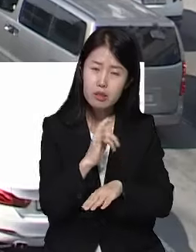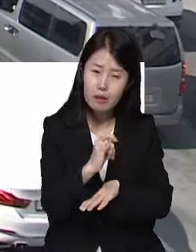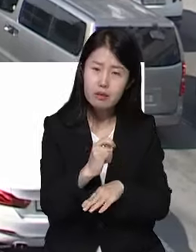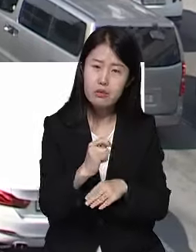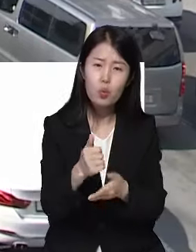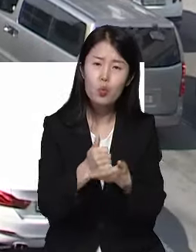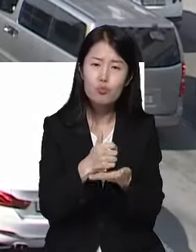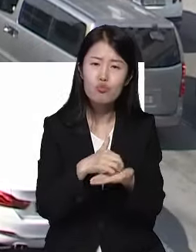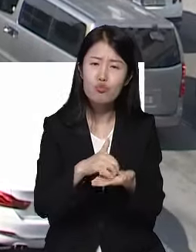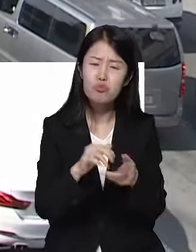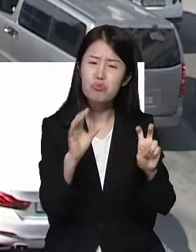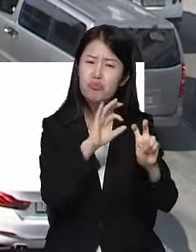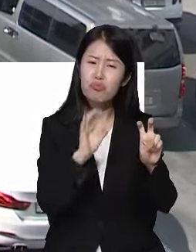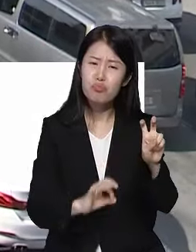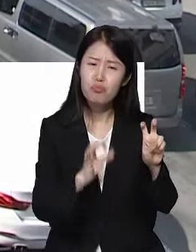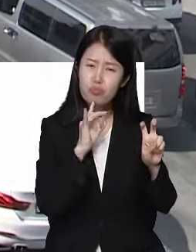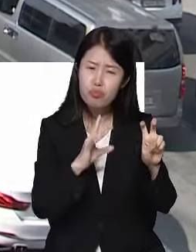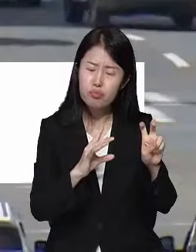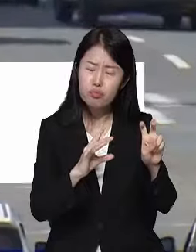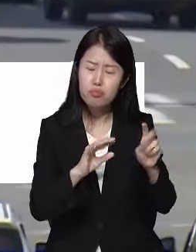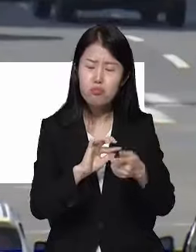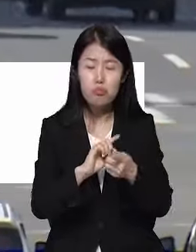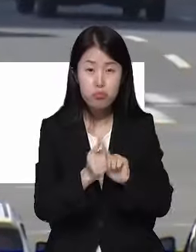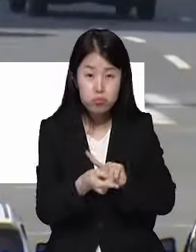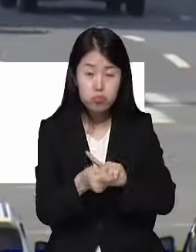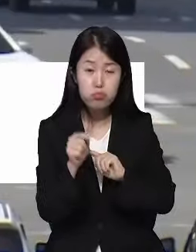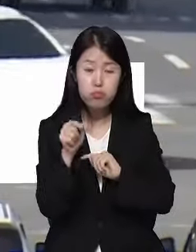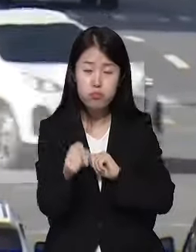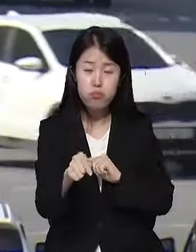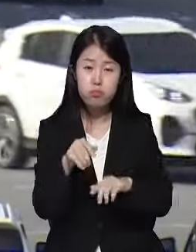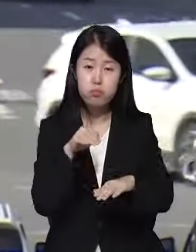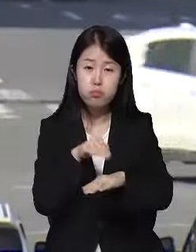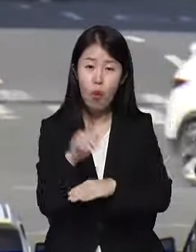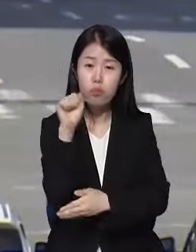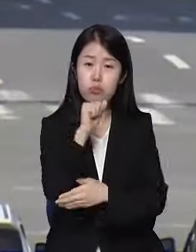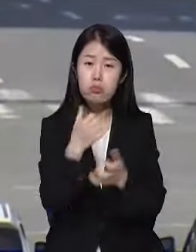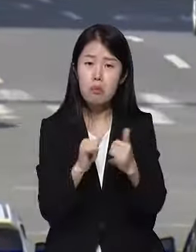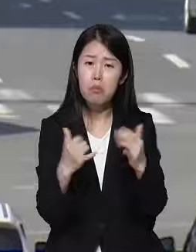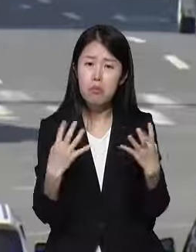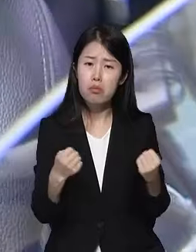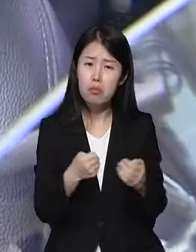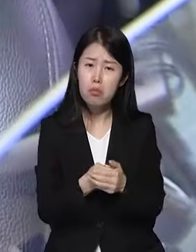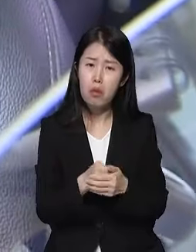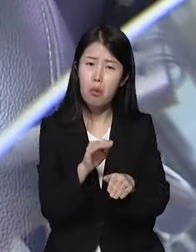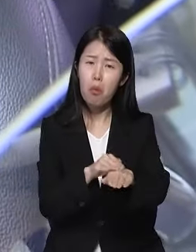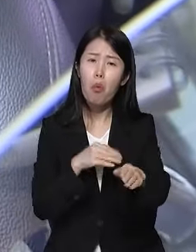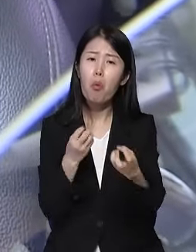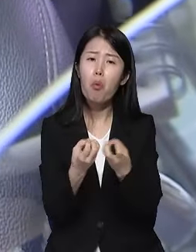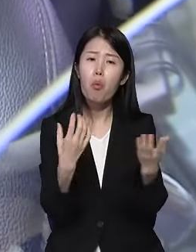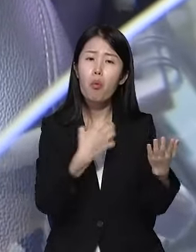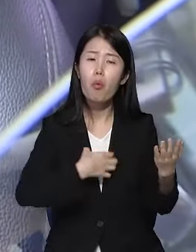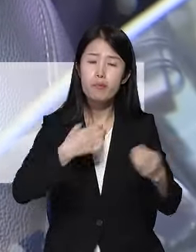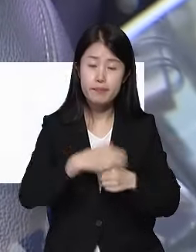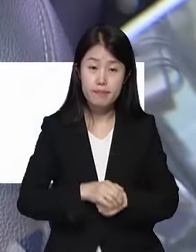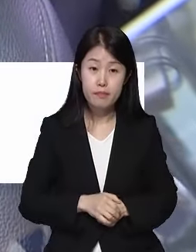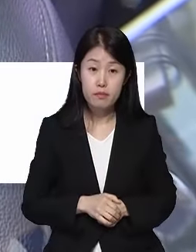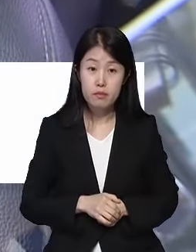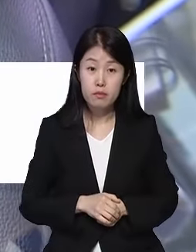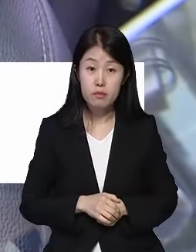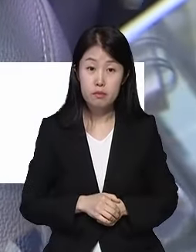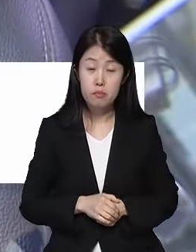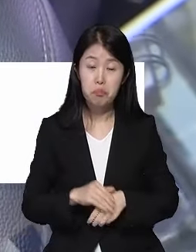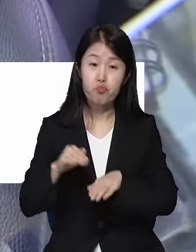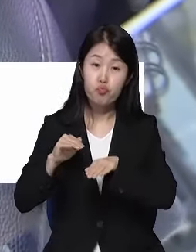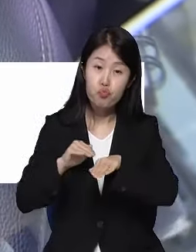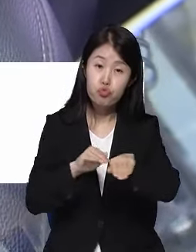등 자가용 운전자들이 많아 극심한 교통체증이 예견된다는 겁니다. 차가 줄줄 잘 빠져야